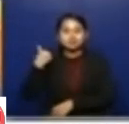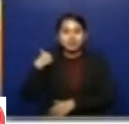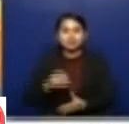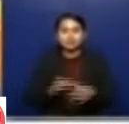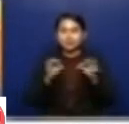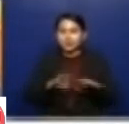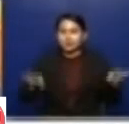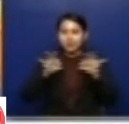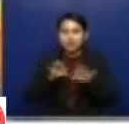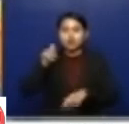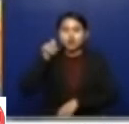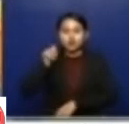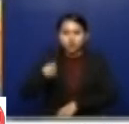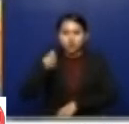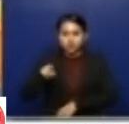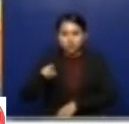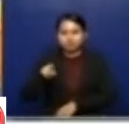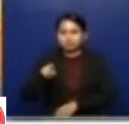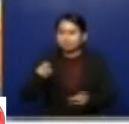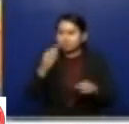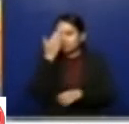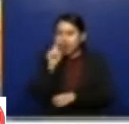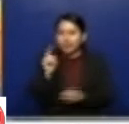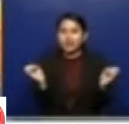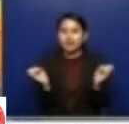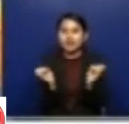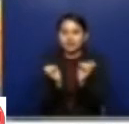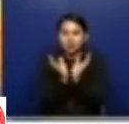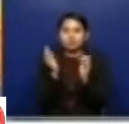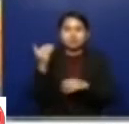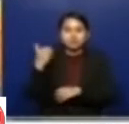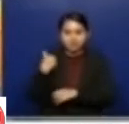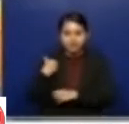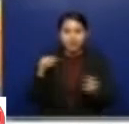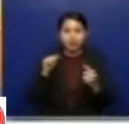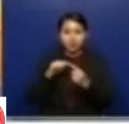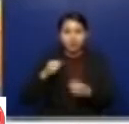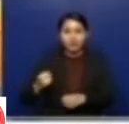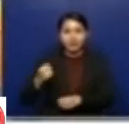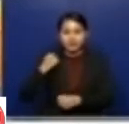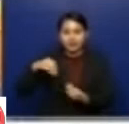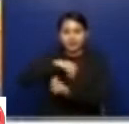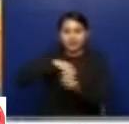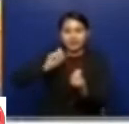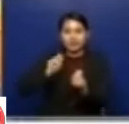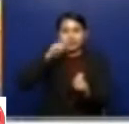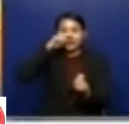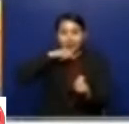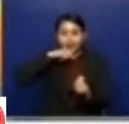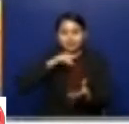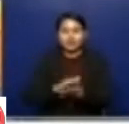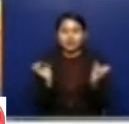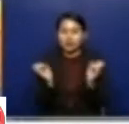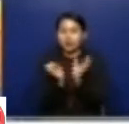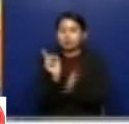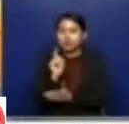เร่งด่วนในอันที่จะเกิดผลกระทบต่อความมั่นคงทางเศรษฐกิจของประเทศและส่งผลก